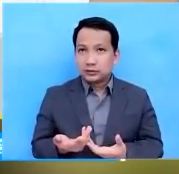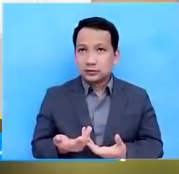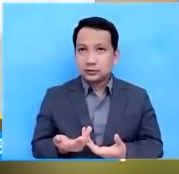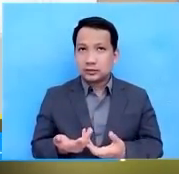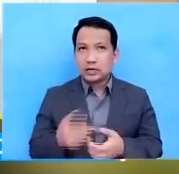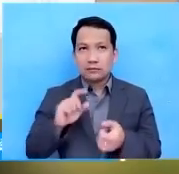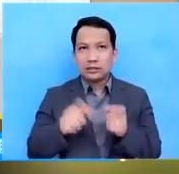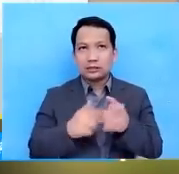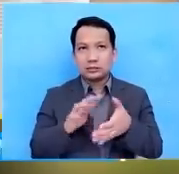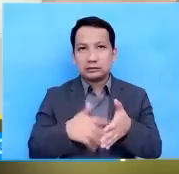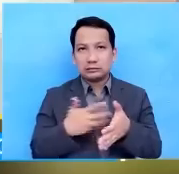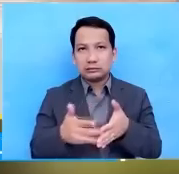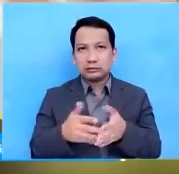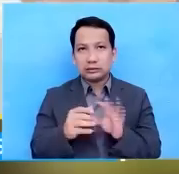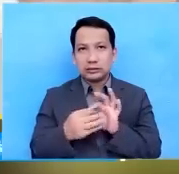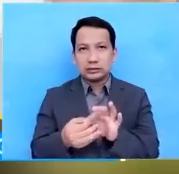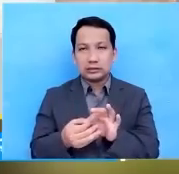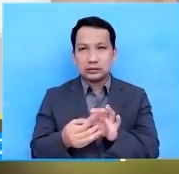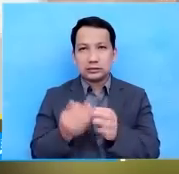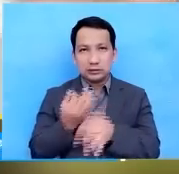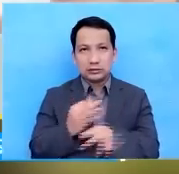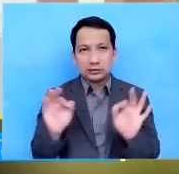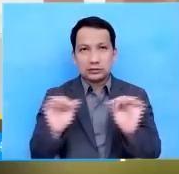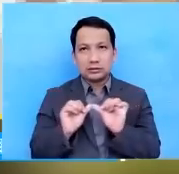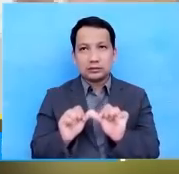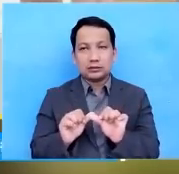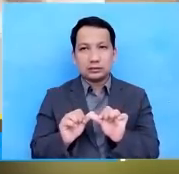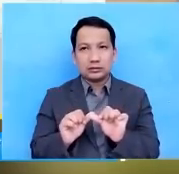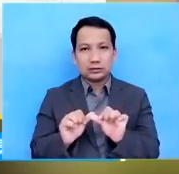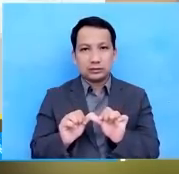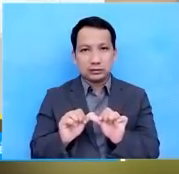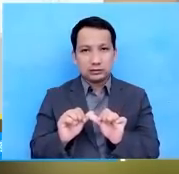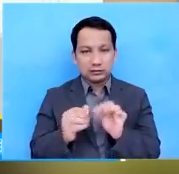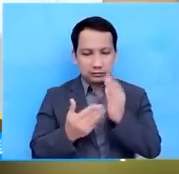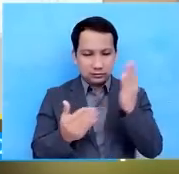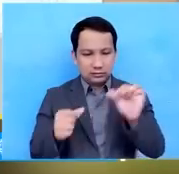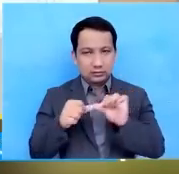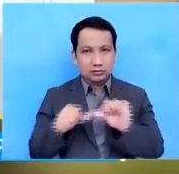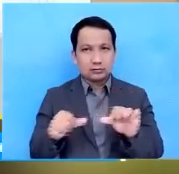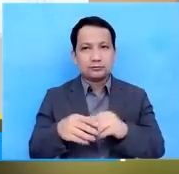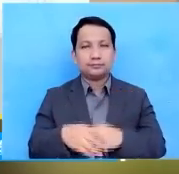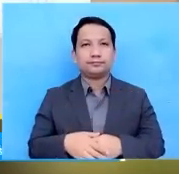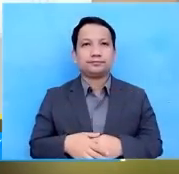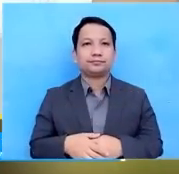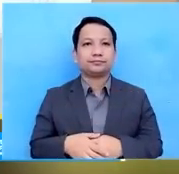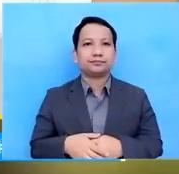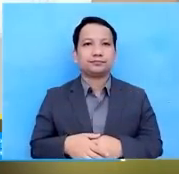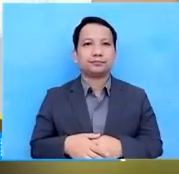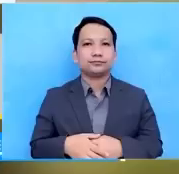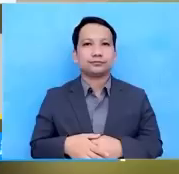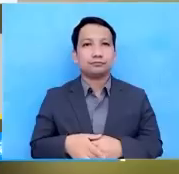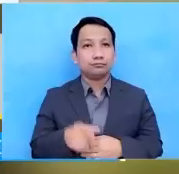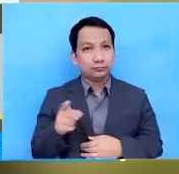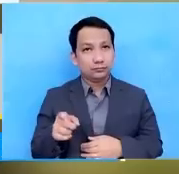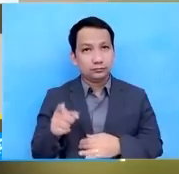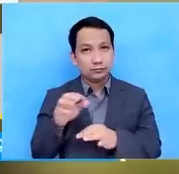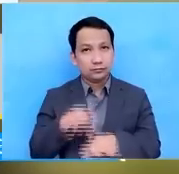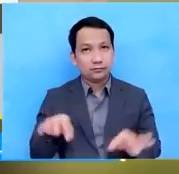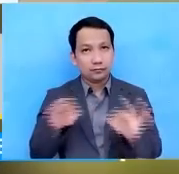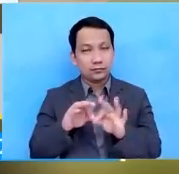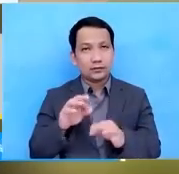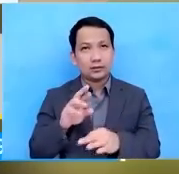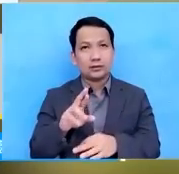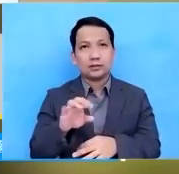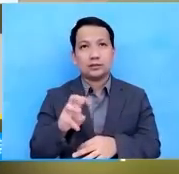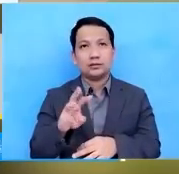nakapag-rebook na ako ng flight. Binigyan naman kami ng libre na rebooking. Okay. So, ngayon, ikaw ay nasa Resorts World. Ano